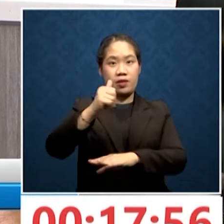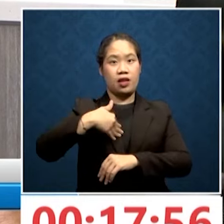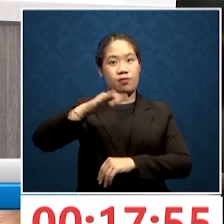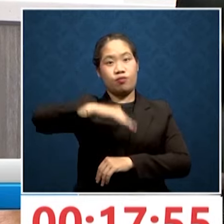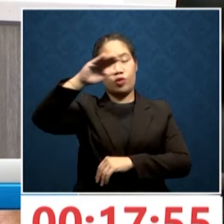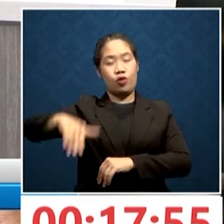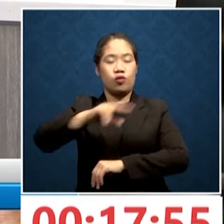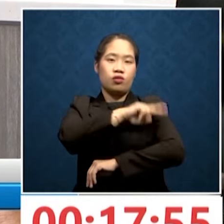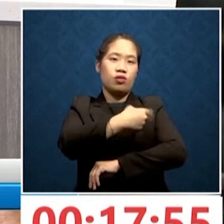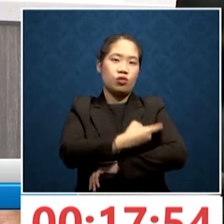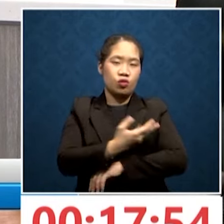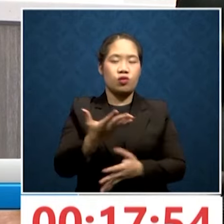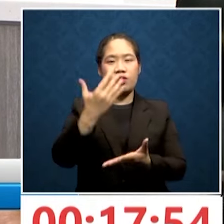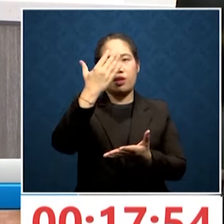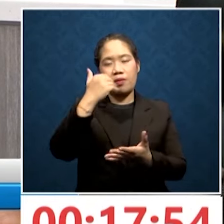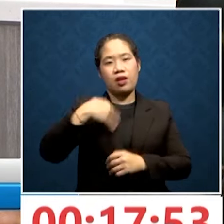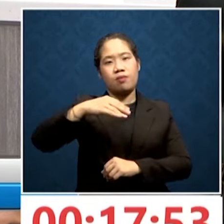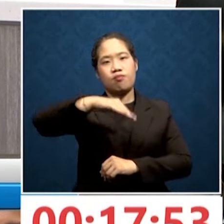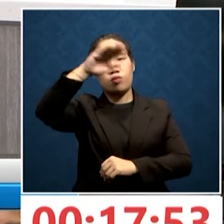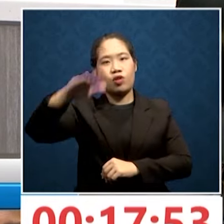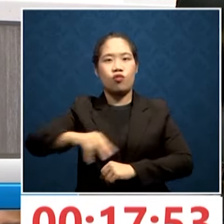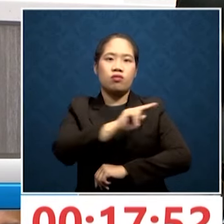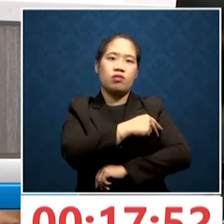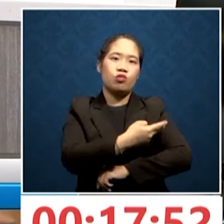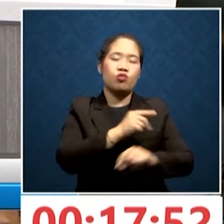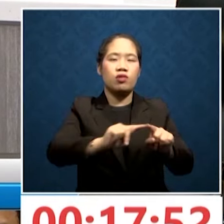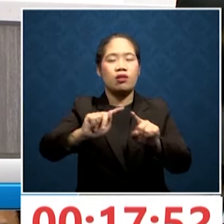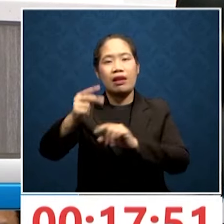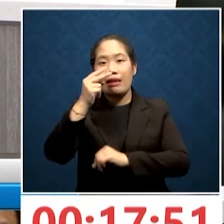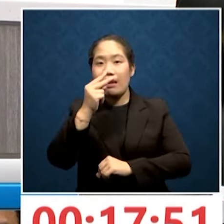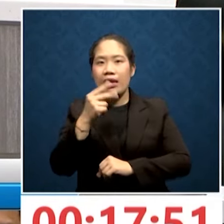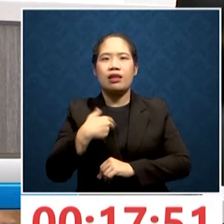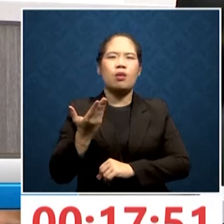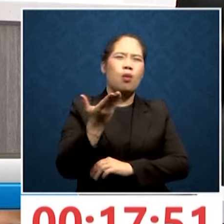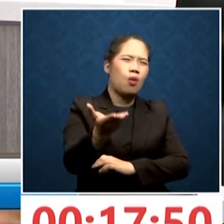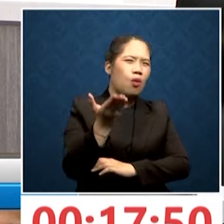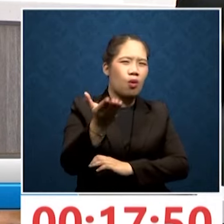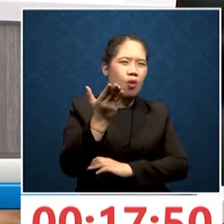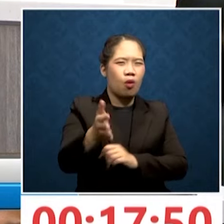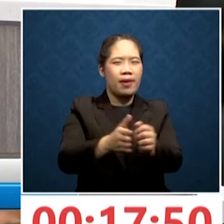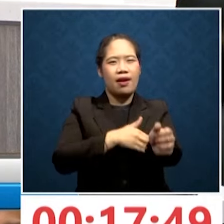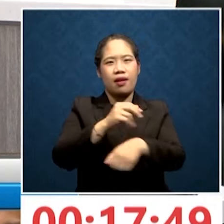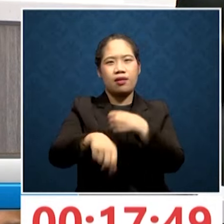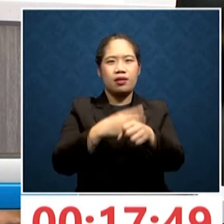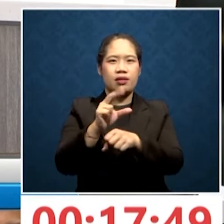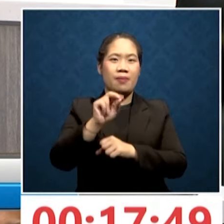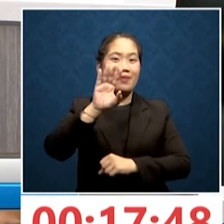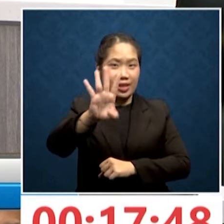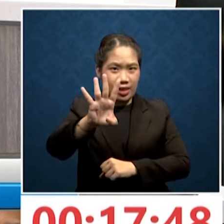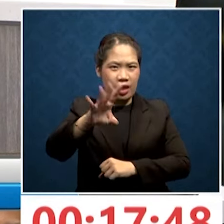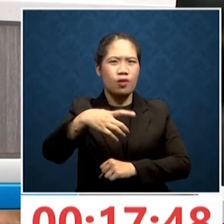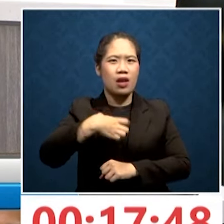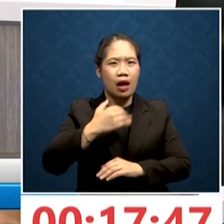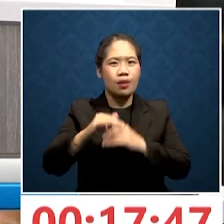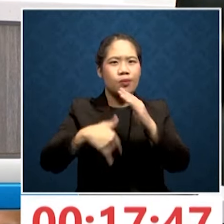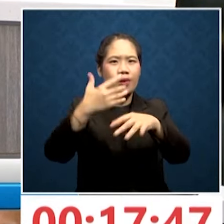สุขให้พี่น้องชาวสาสุขได้เห็นเรื่องที่เรียกร้องกันมาอย่างน้อย34ปีให้เป็นความจริง